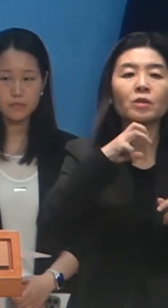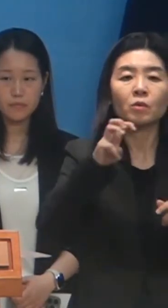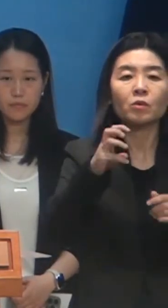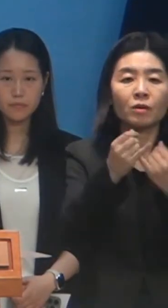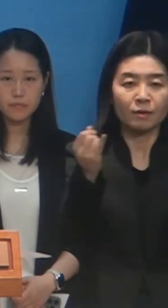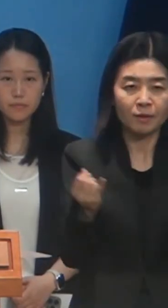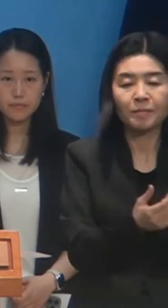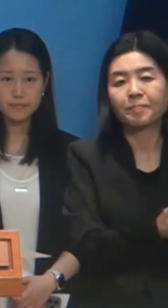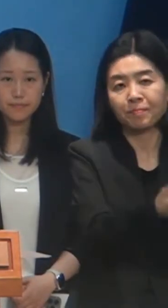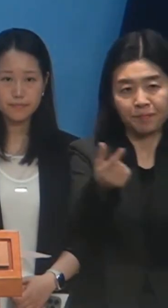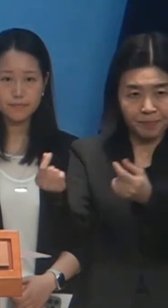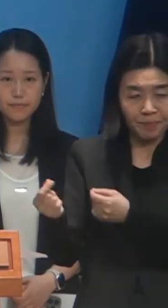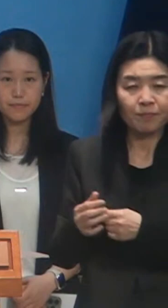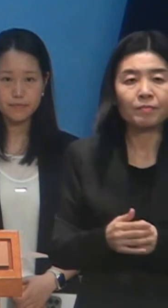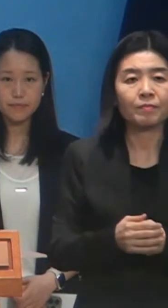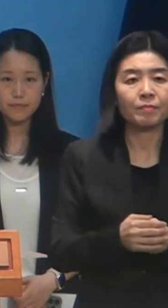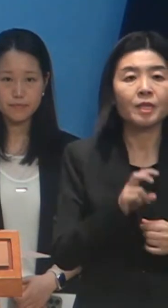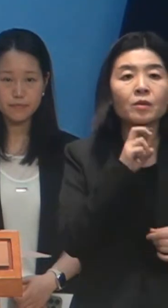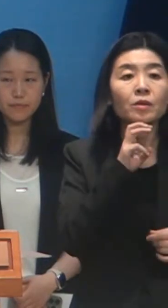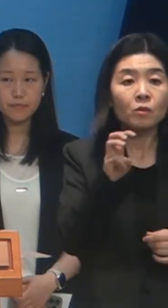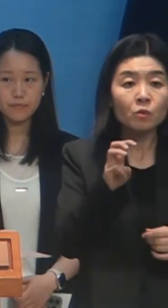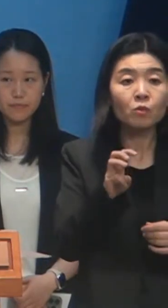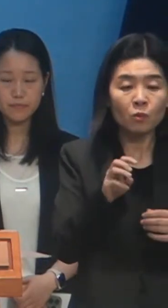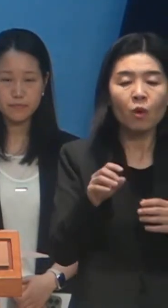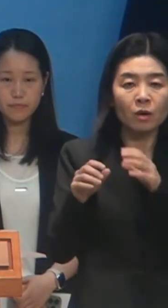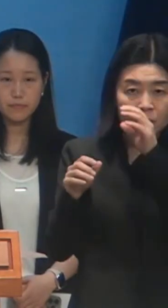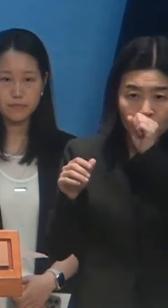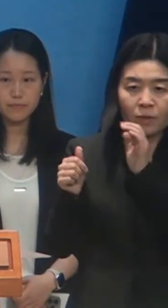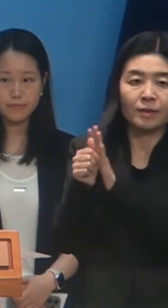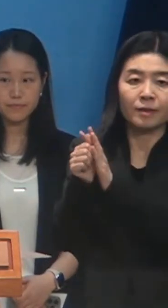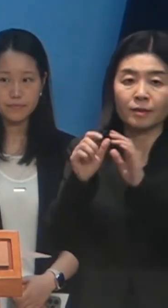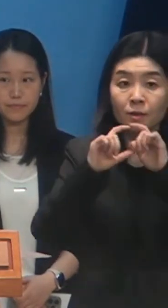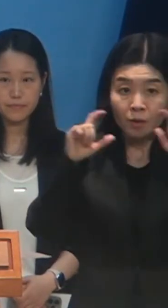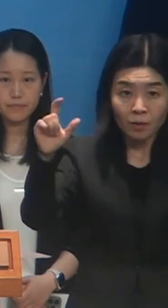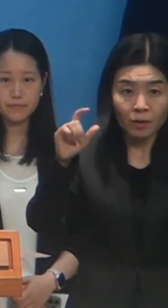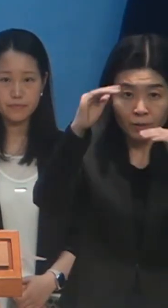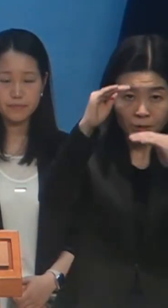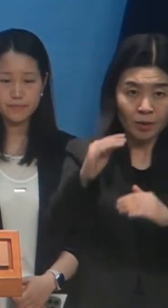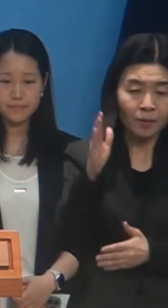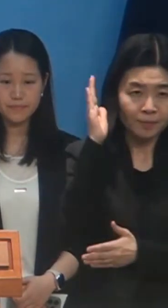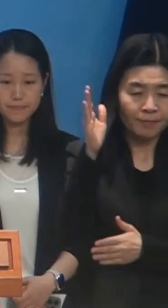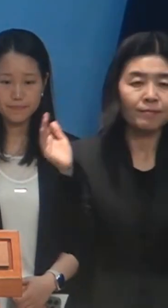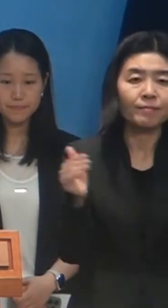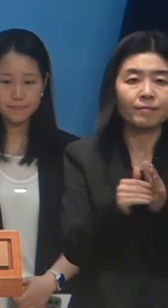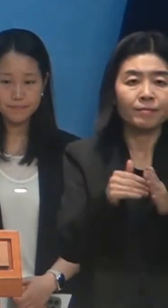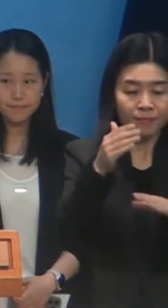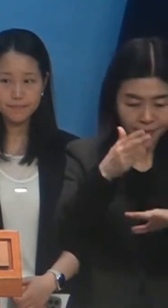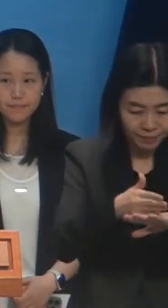이상으로 2030 여성 유권자들의 지지선언 성명서를 마칩니다. 감사합니다.